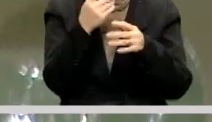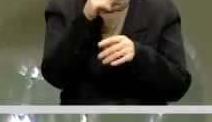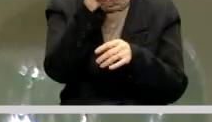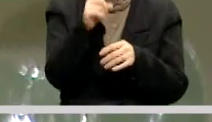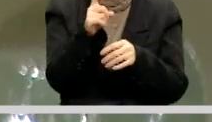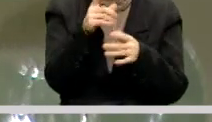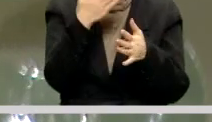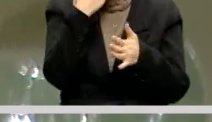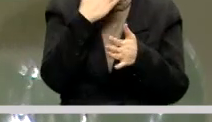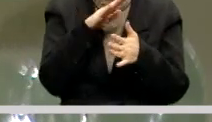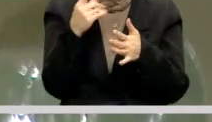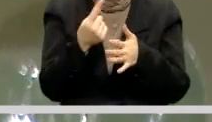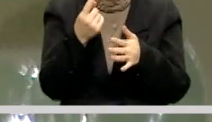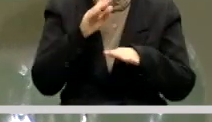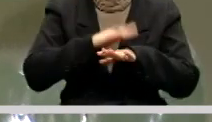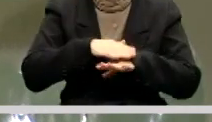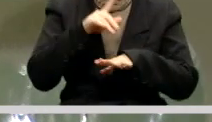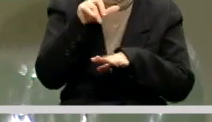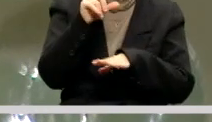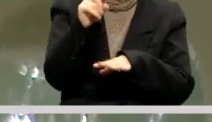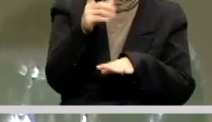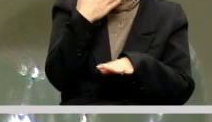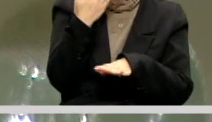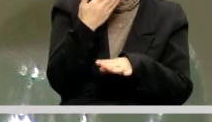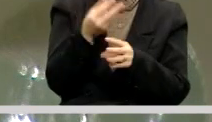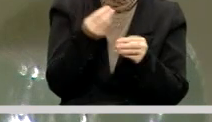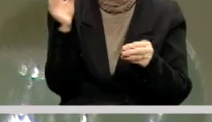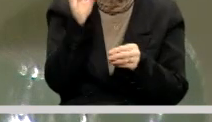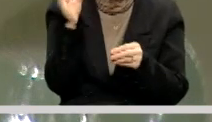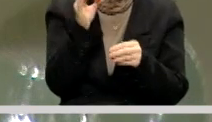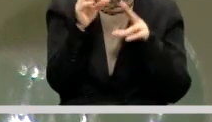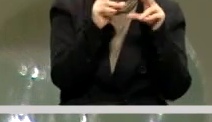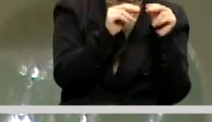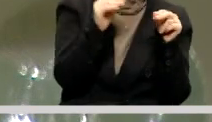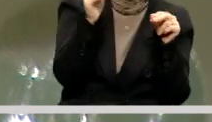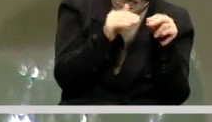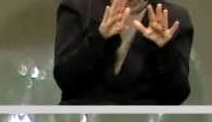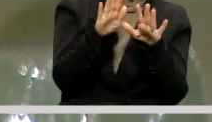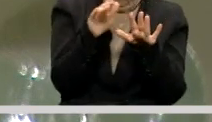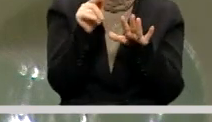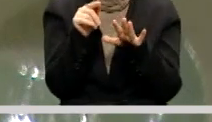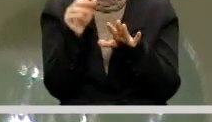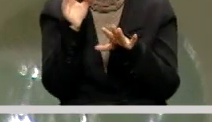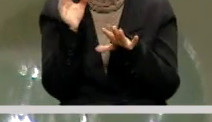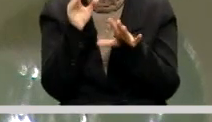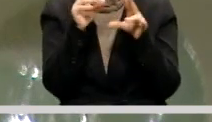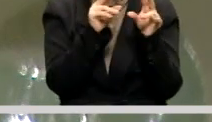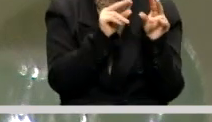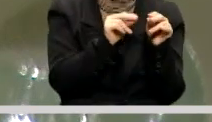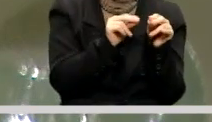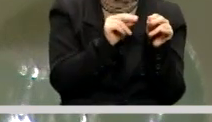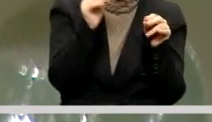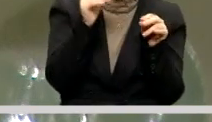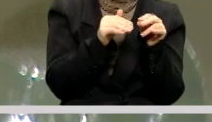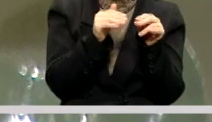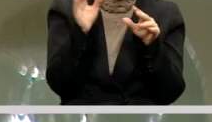de mesela bir şey yapmalı mıyız? Hani mesela diyelim çok erken uykumuz geliyor artık kış aylarında. Ama hani o uyku halini ötelemek ya da